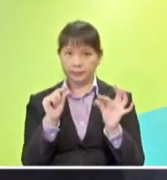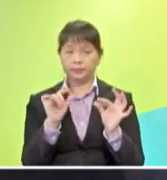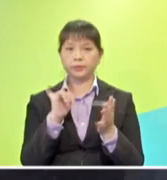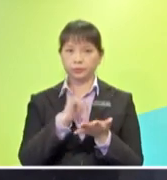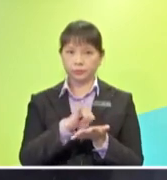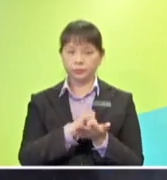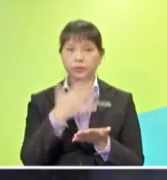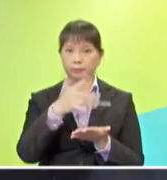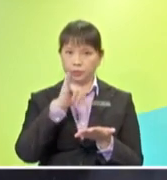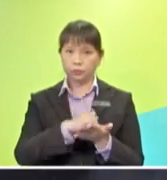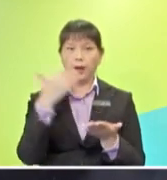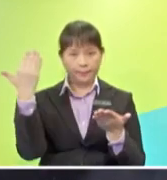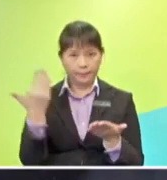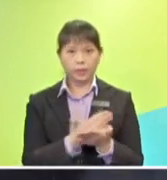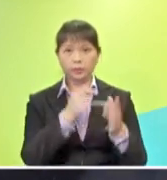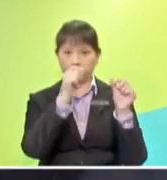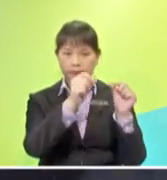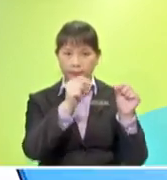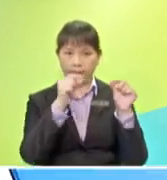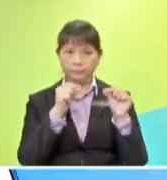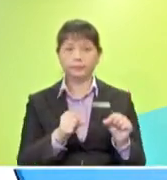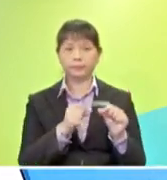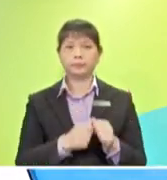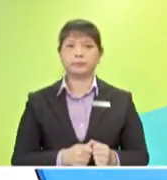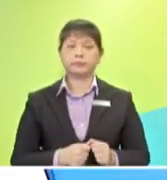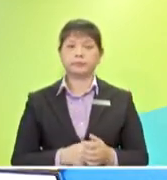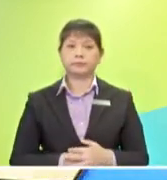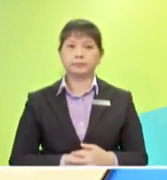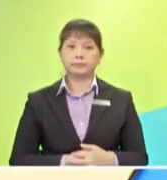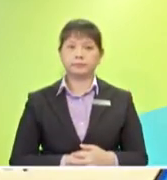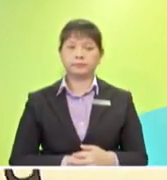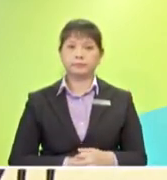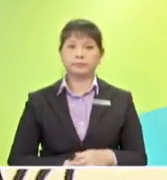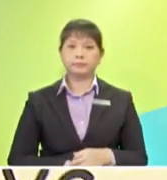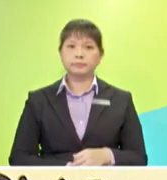kita akan guna untuk menulis juga tahu kemahiran atau halus nih